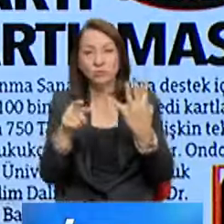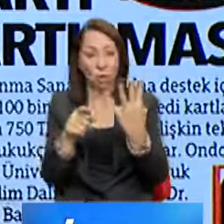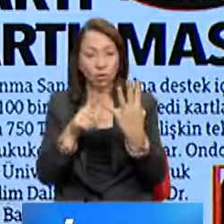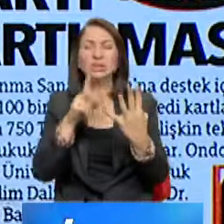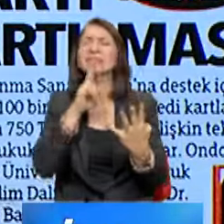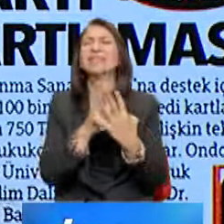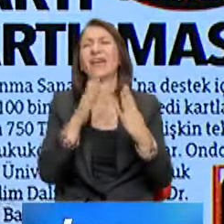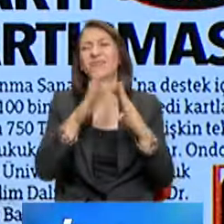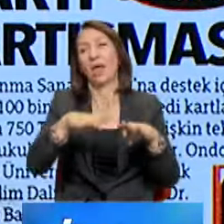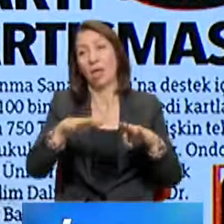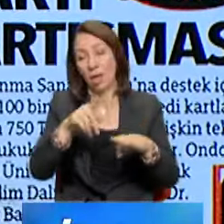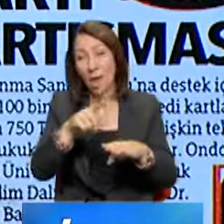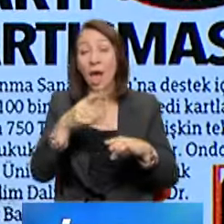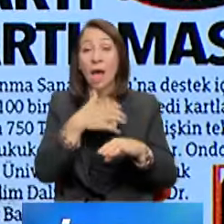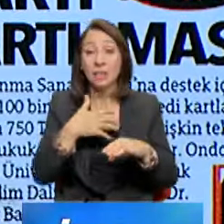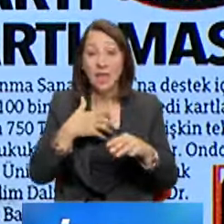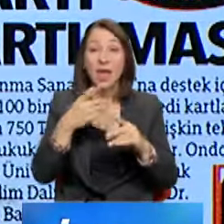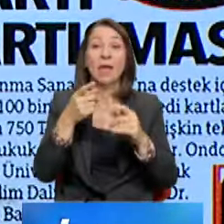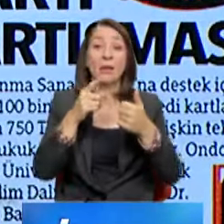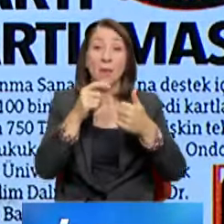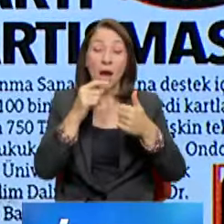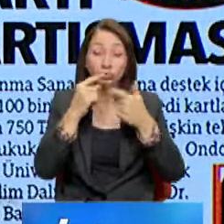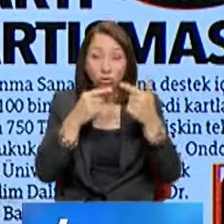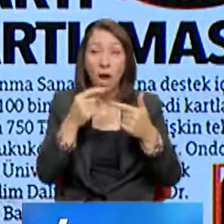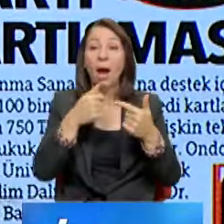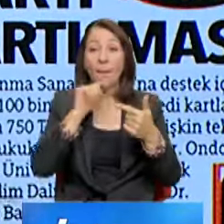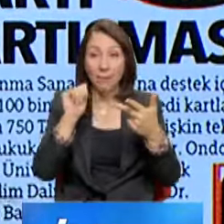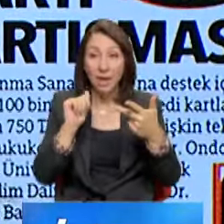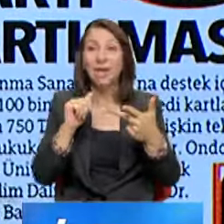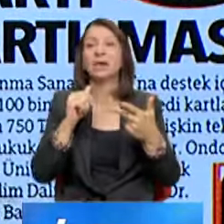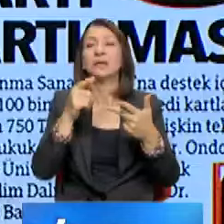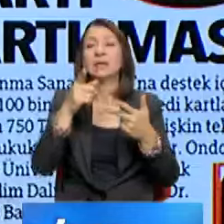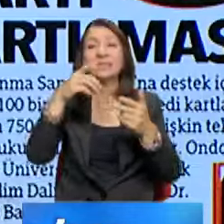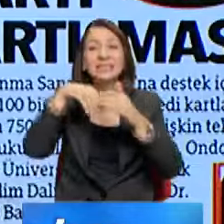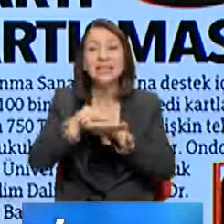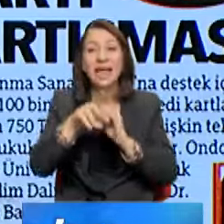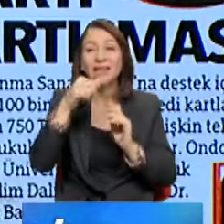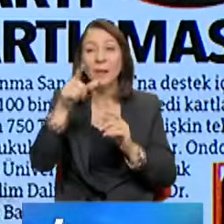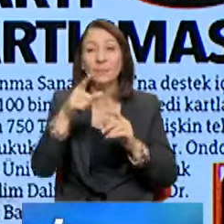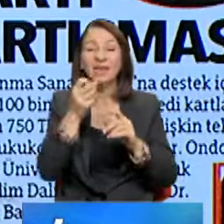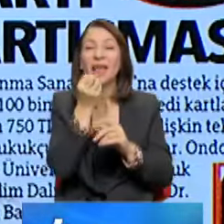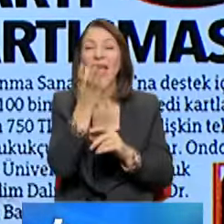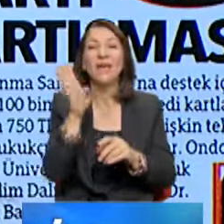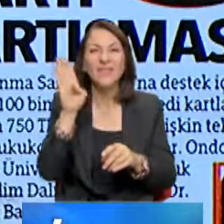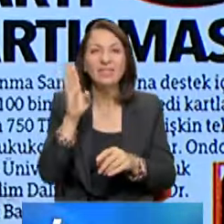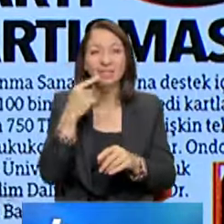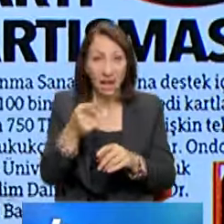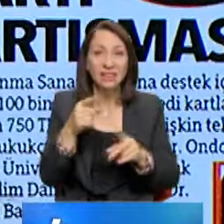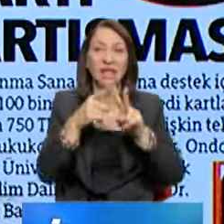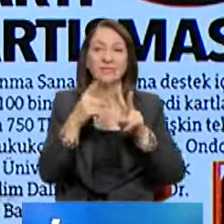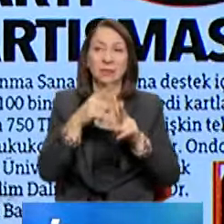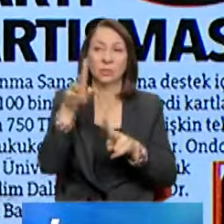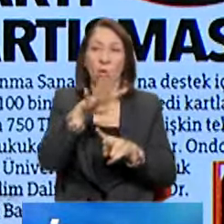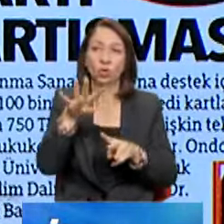onlar? Anne Yüksel Güran, amca Salim Güran, abi Enes Güran ve cesedi saklayan İtirafçı Nevzat